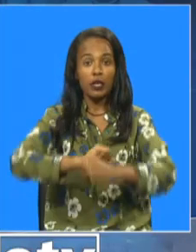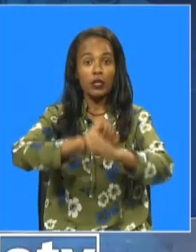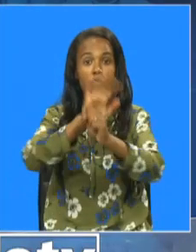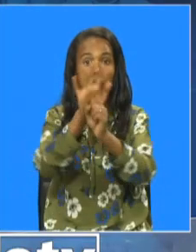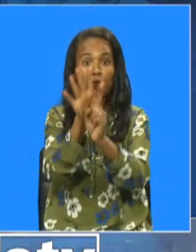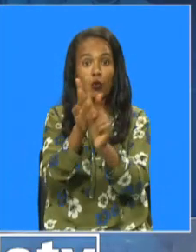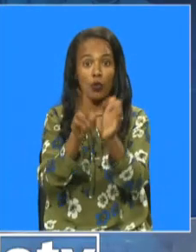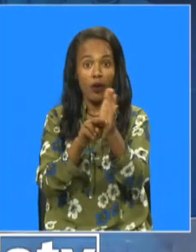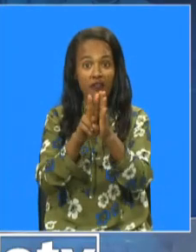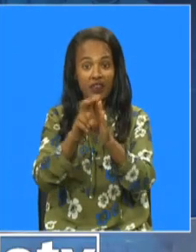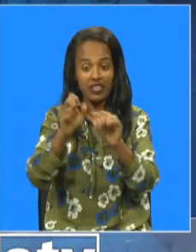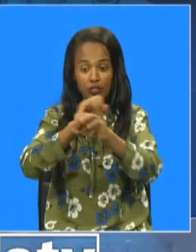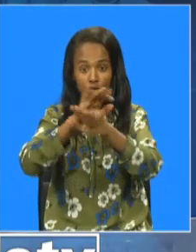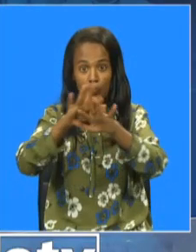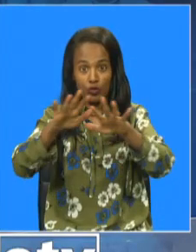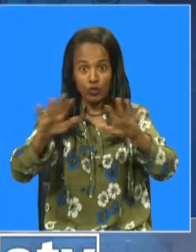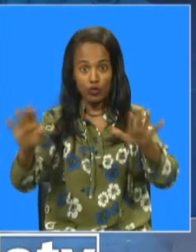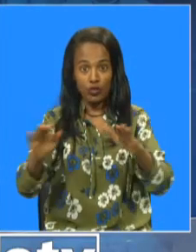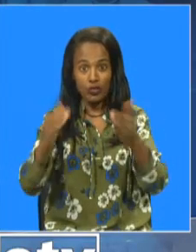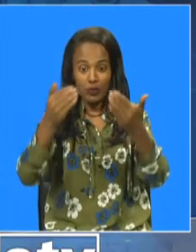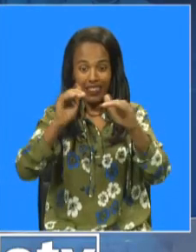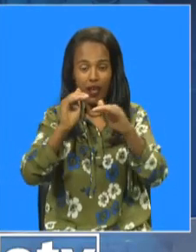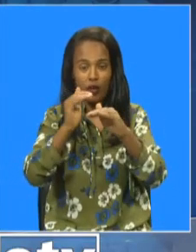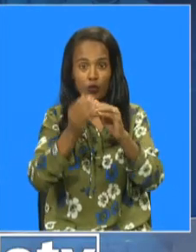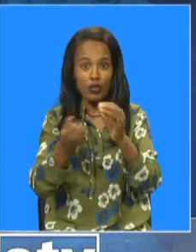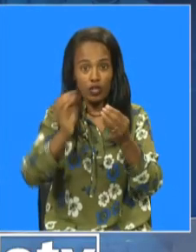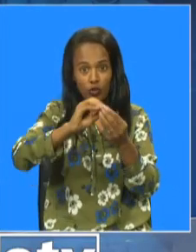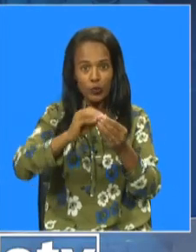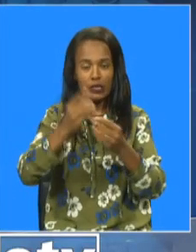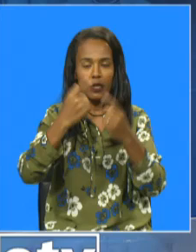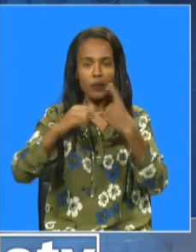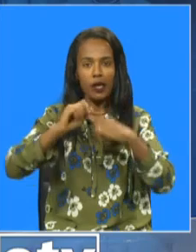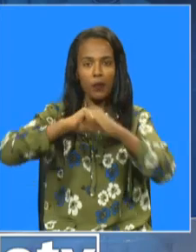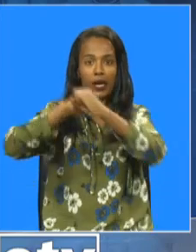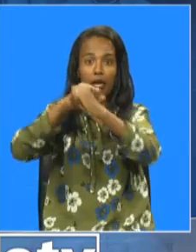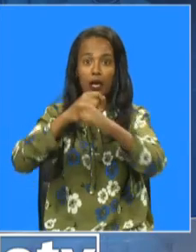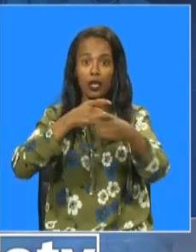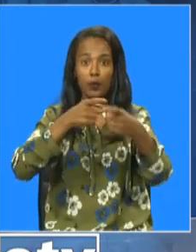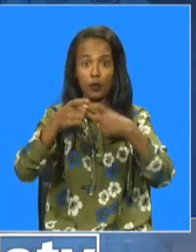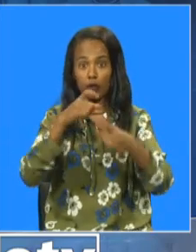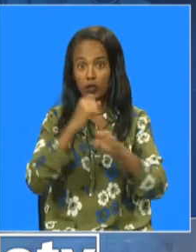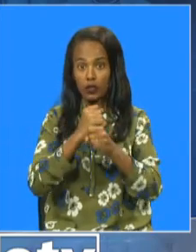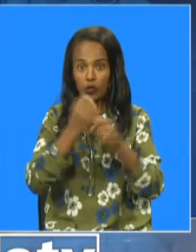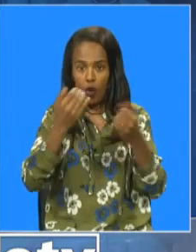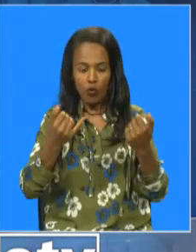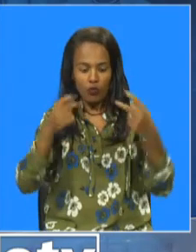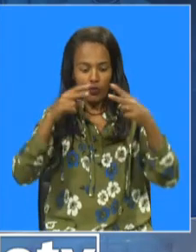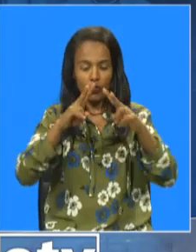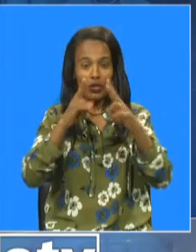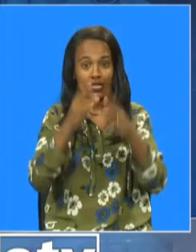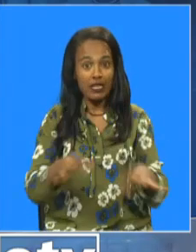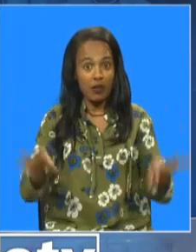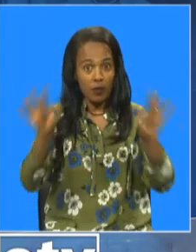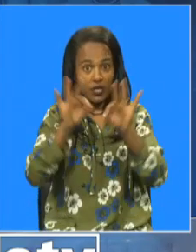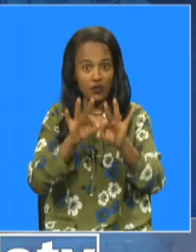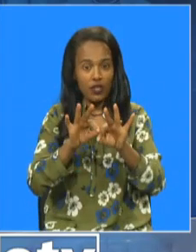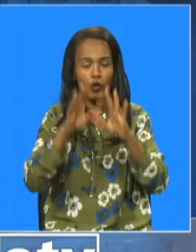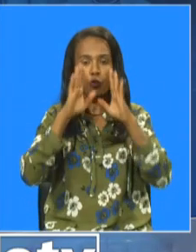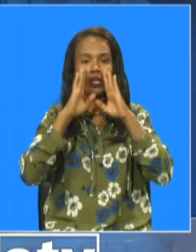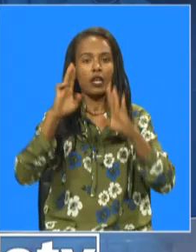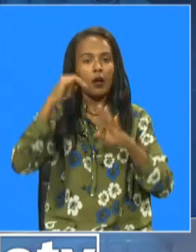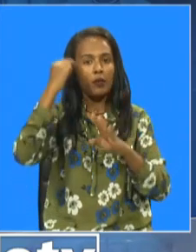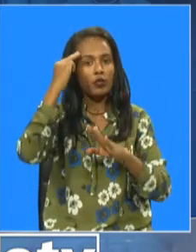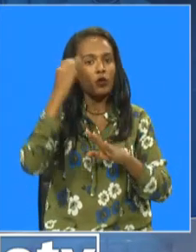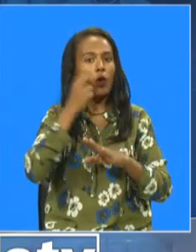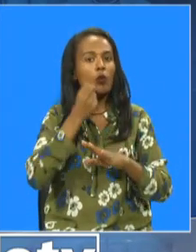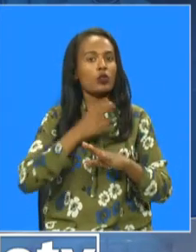የኮሮና ቫይረስ ስርጭት መጣኔው በጥፍ እየጨመረ በመምጣቱ የመከላከልና የመቆጣጠር ስራ አሁንም ትኩረት እንደሚሻ የሰላም ሚኒስትሯ